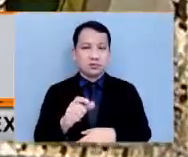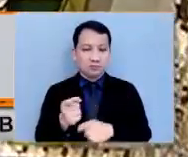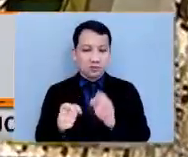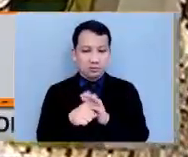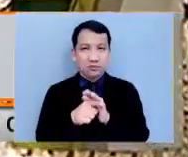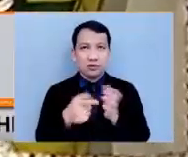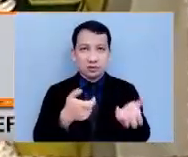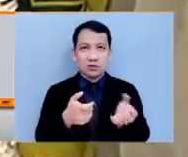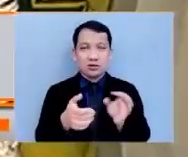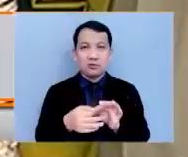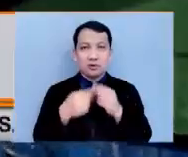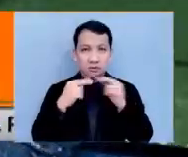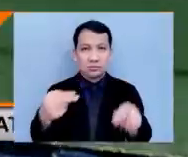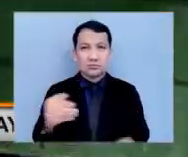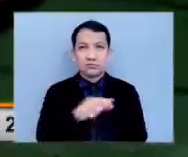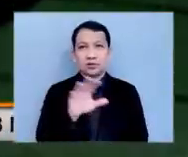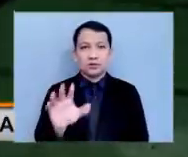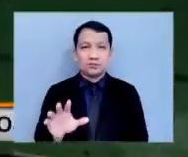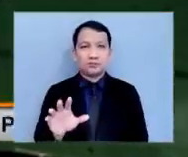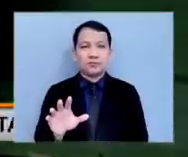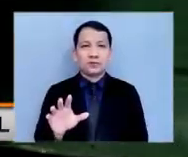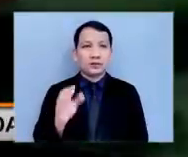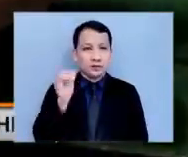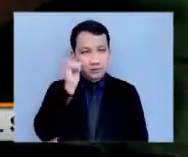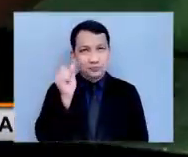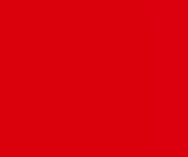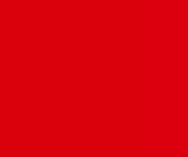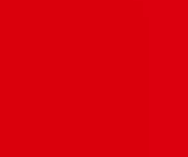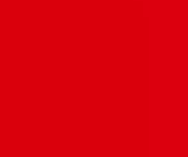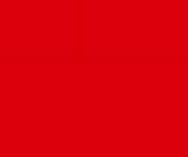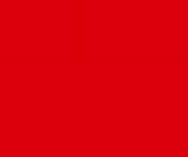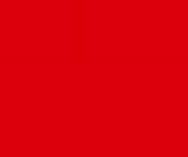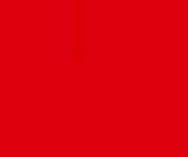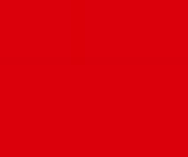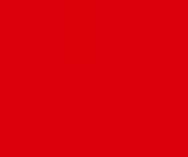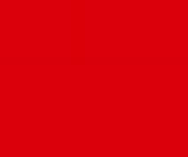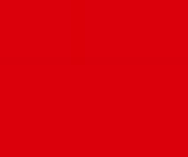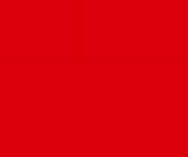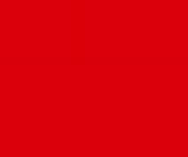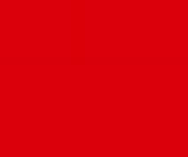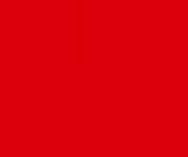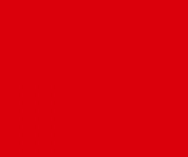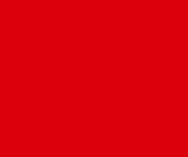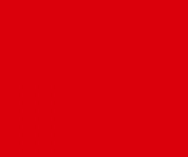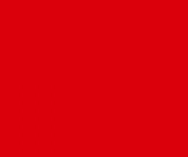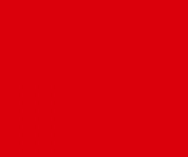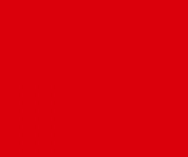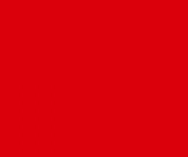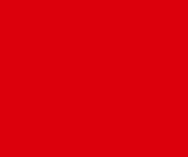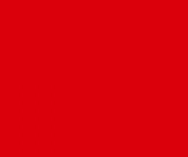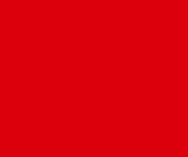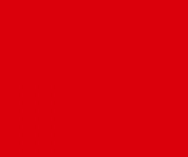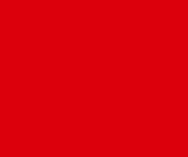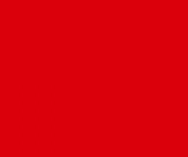firearms. Nagbabalita mula sa frontline, Ian Suyu, News 5. Mga kapatid, Cheryl Cosin po, huwag